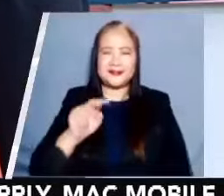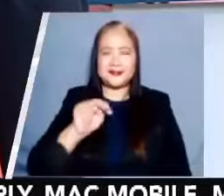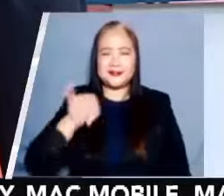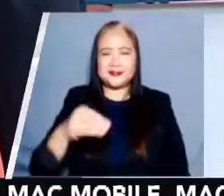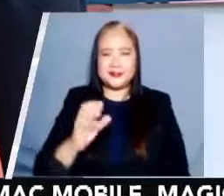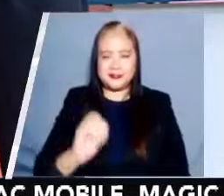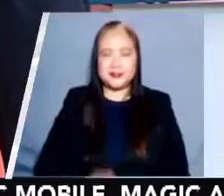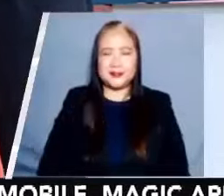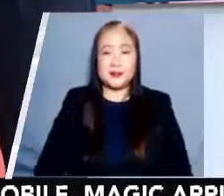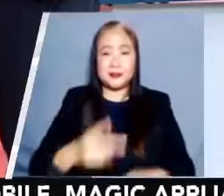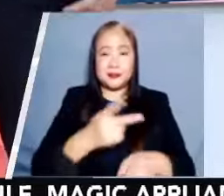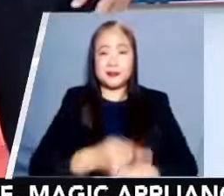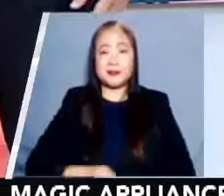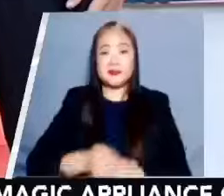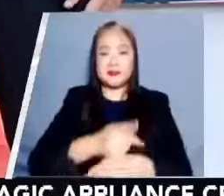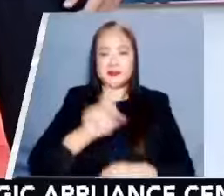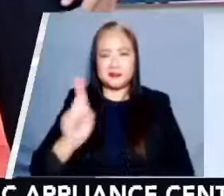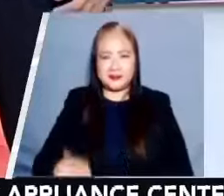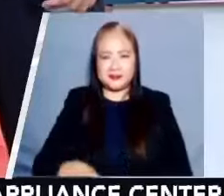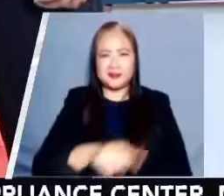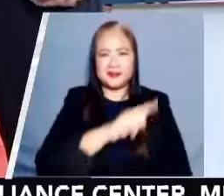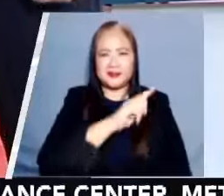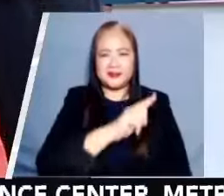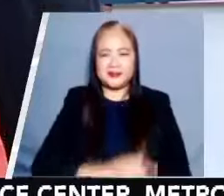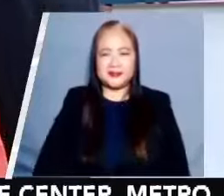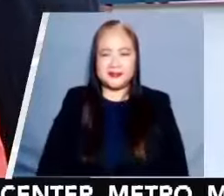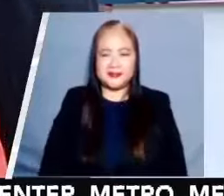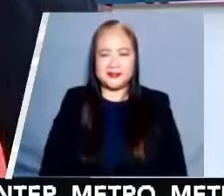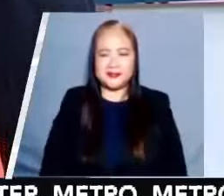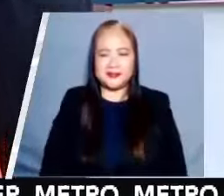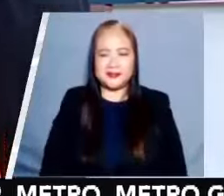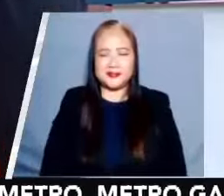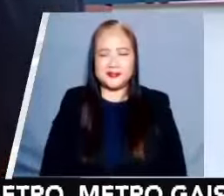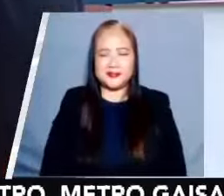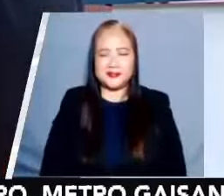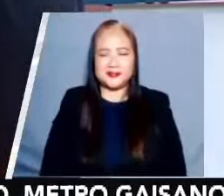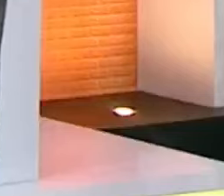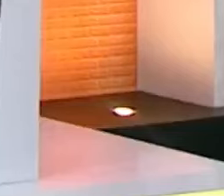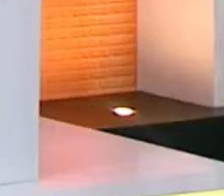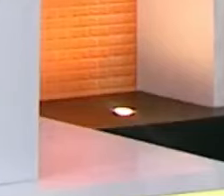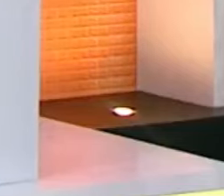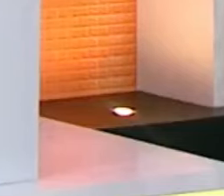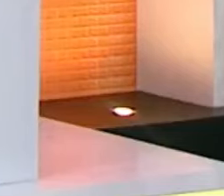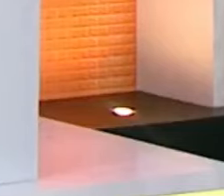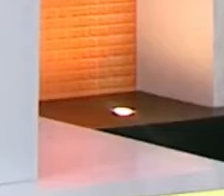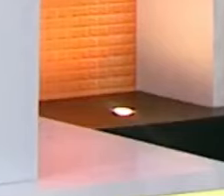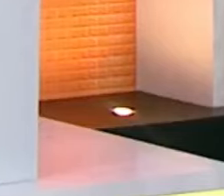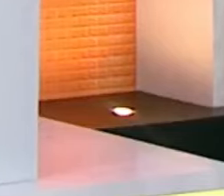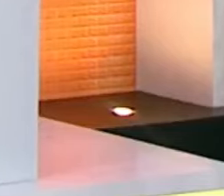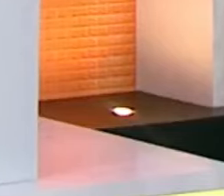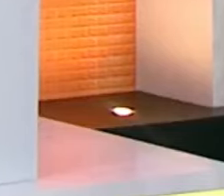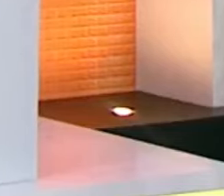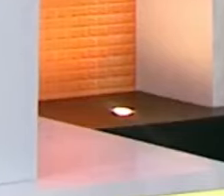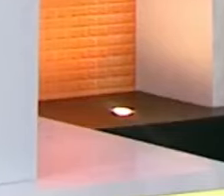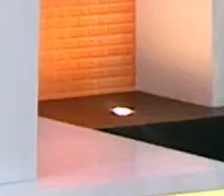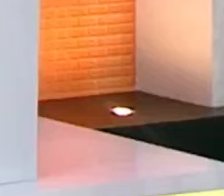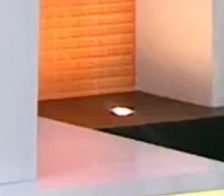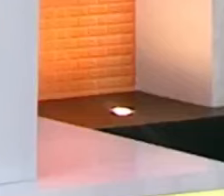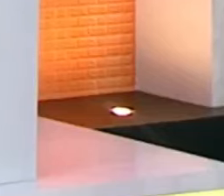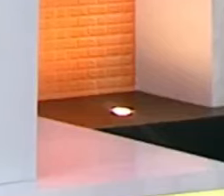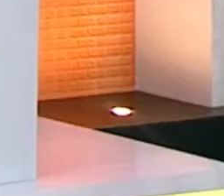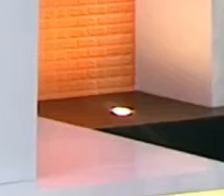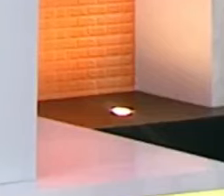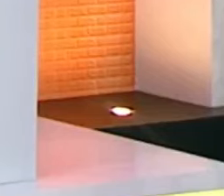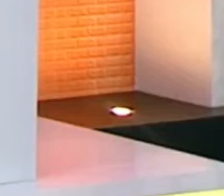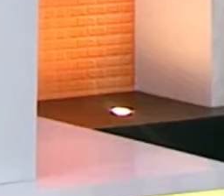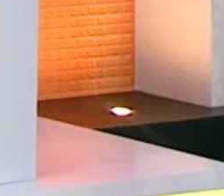weather before you go. Para mag-safe lagi, mga kapuso. Kapuso, para laging una ka sa mga balita, bisitahin